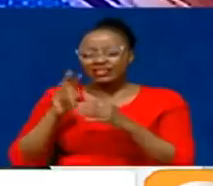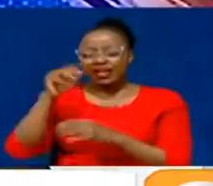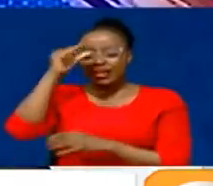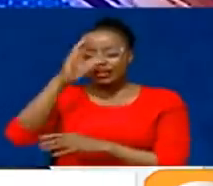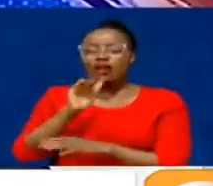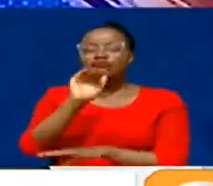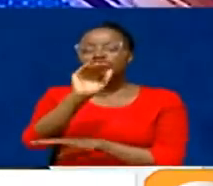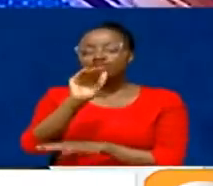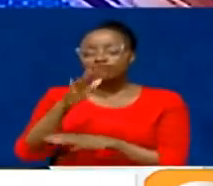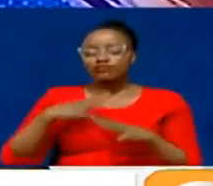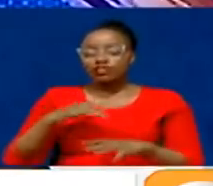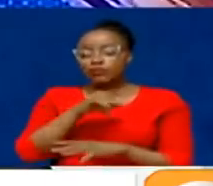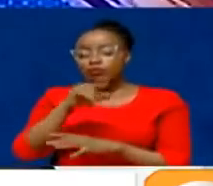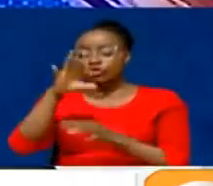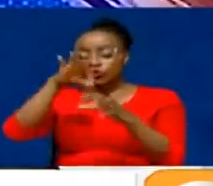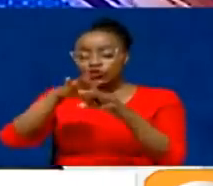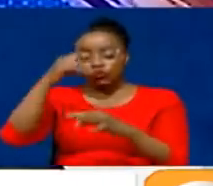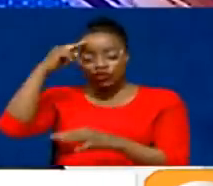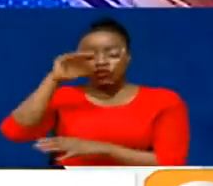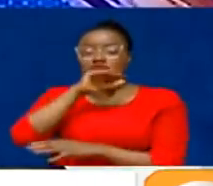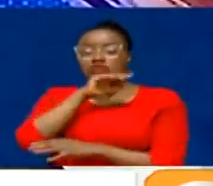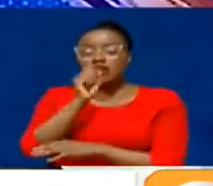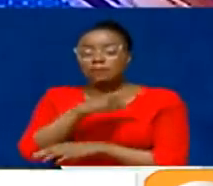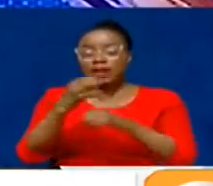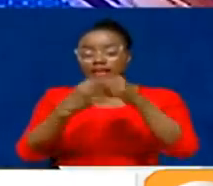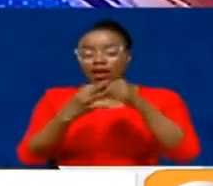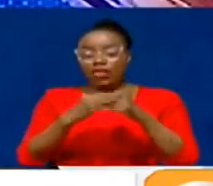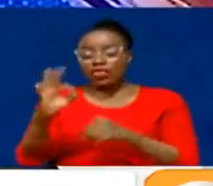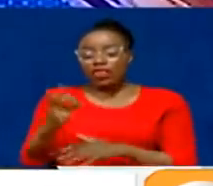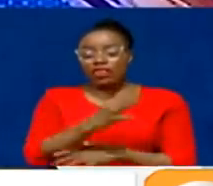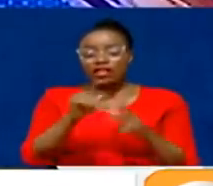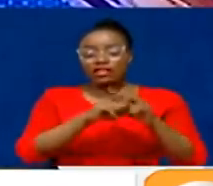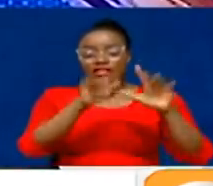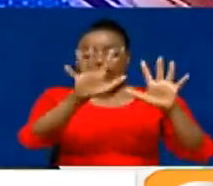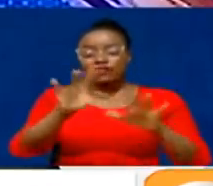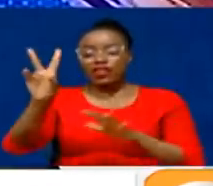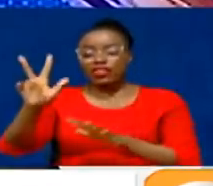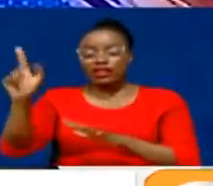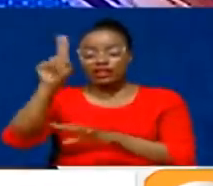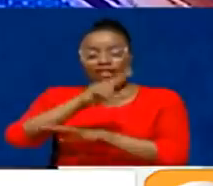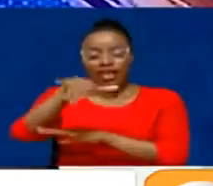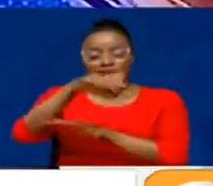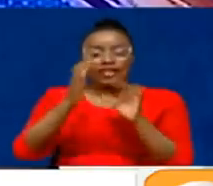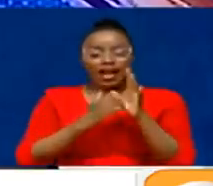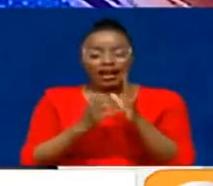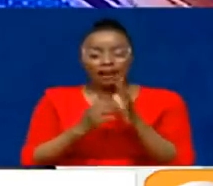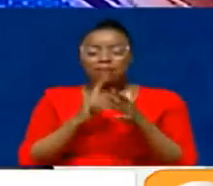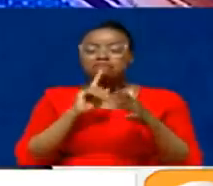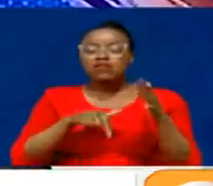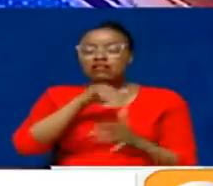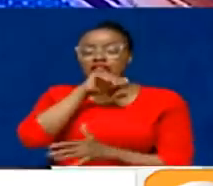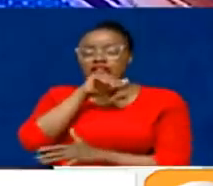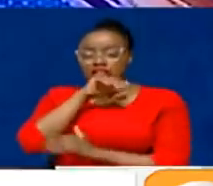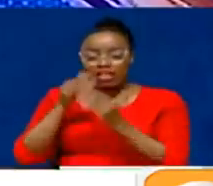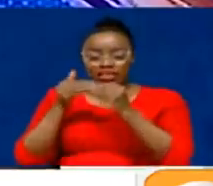ODM Raila Odinga katika uchaguzi mkuu mwezi Agosti. Watatu hao ambao wameanzisha kampeni ya siku tatu eneo la Ukambani wamesema Odinga